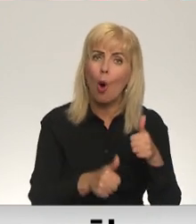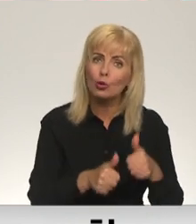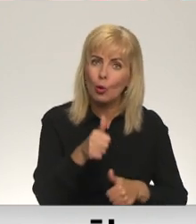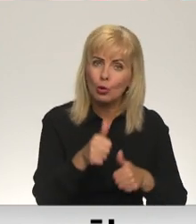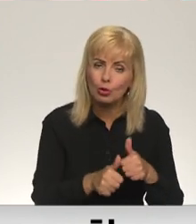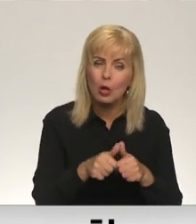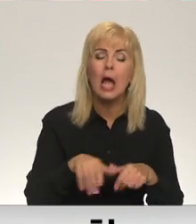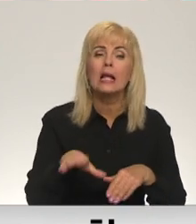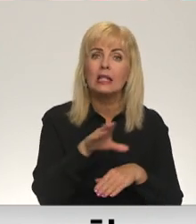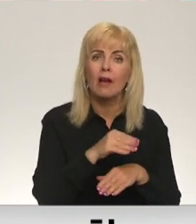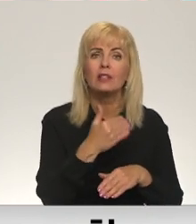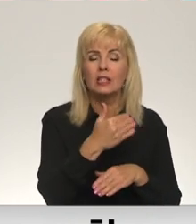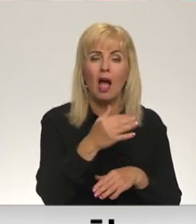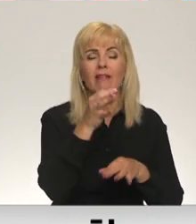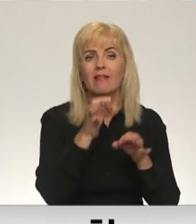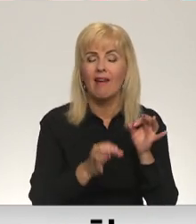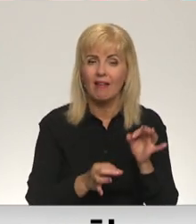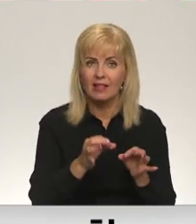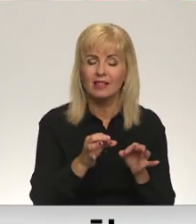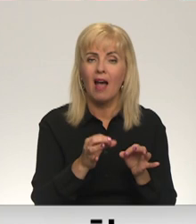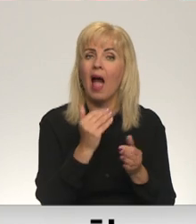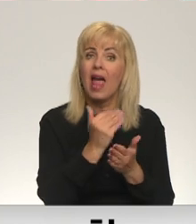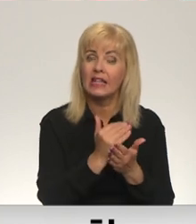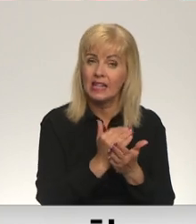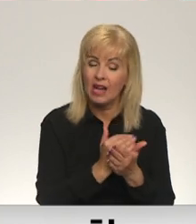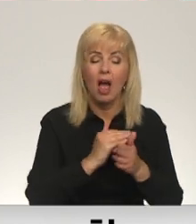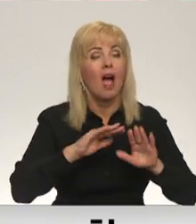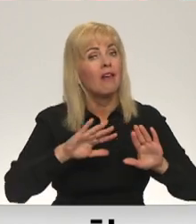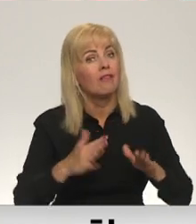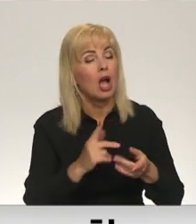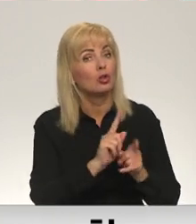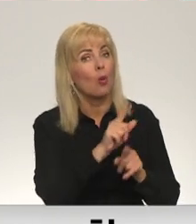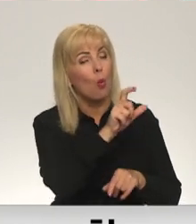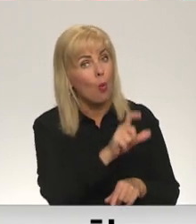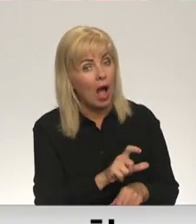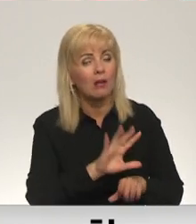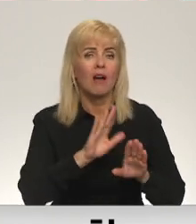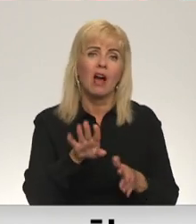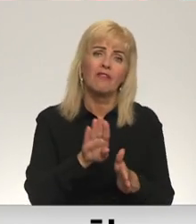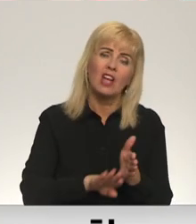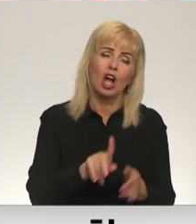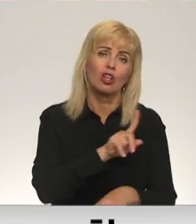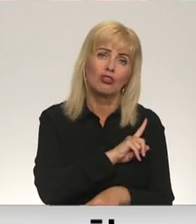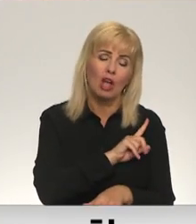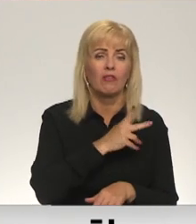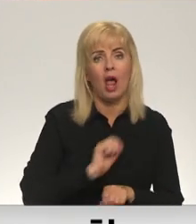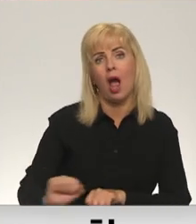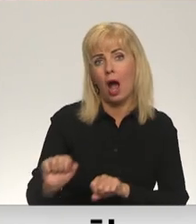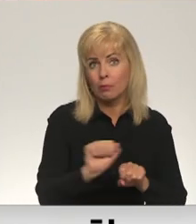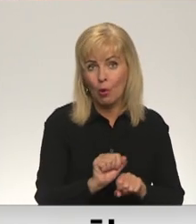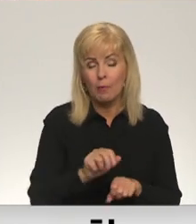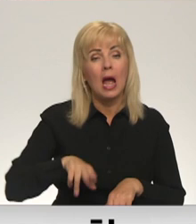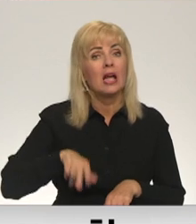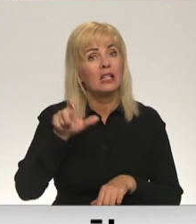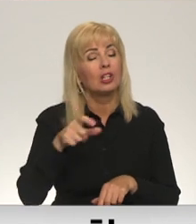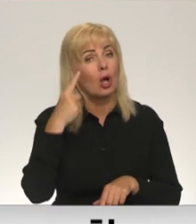visā tajā tiesiskajā etiķetē. Vai tas ir skolotājs, vai tas ir dežurants, vai tas ir apkopējs. Direktori